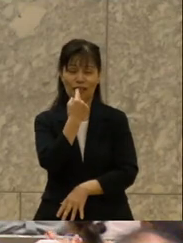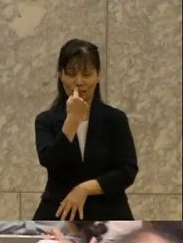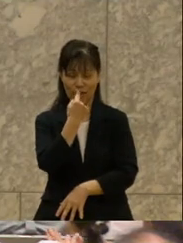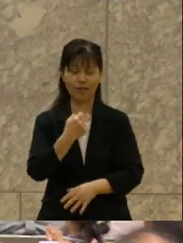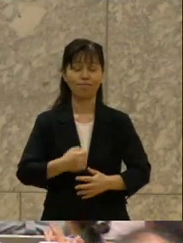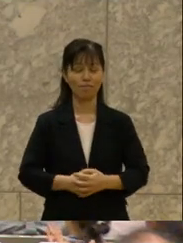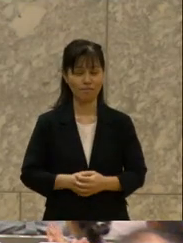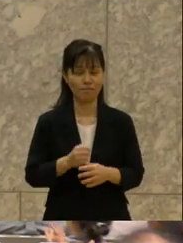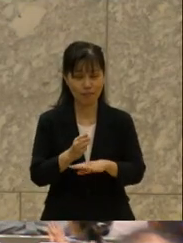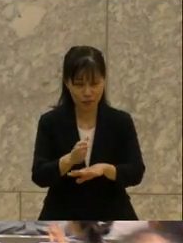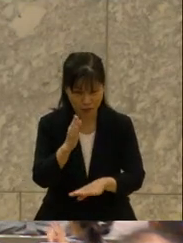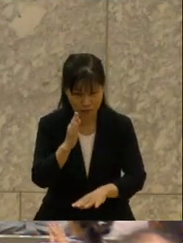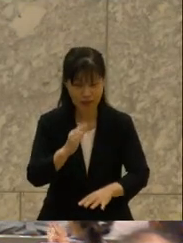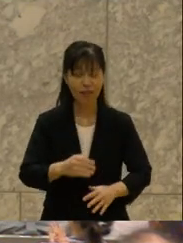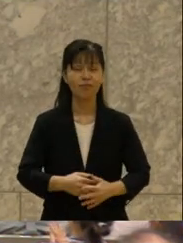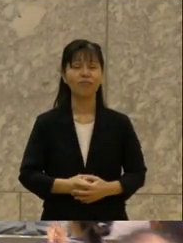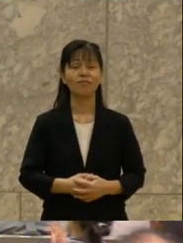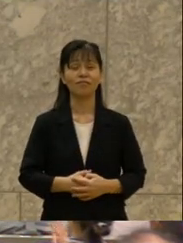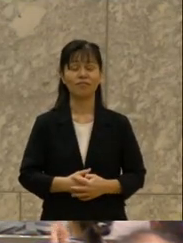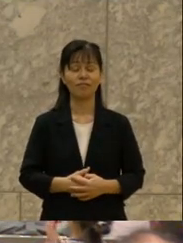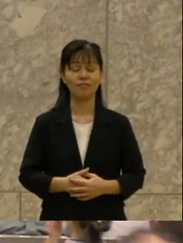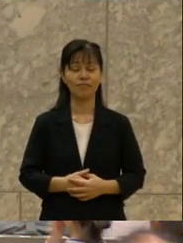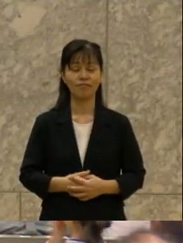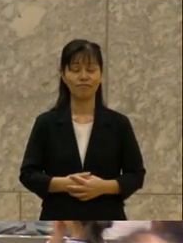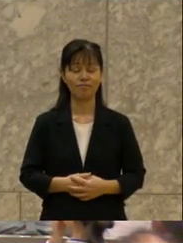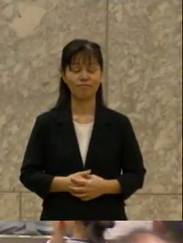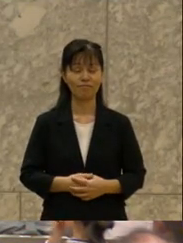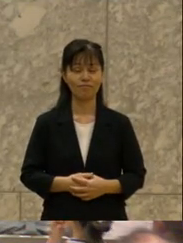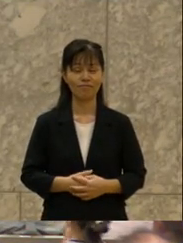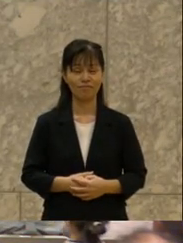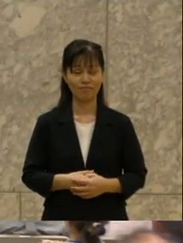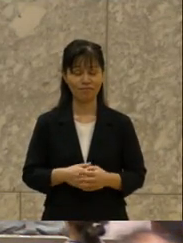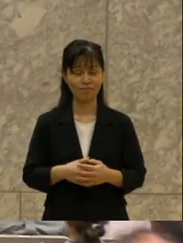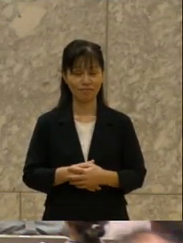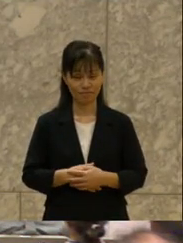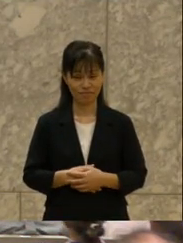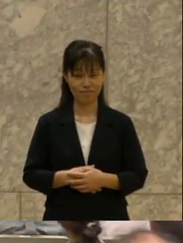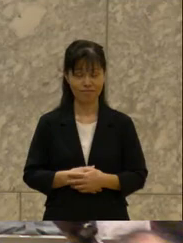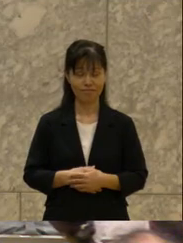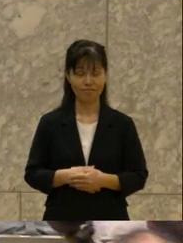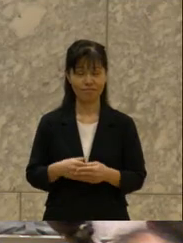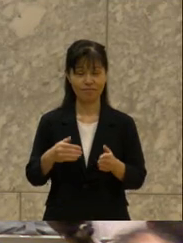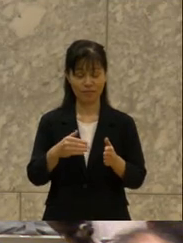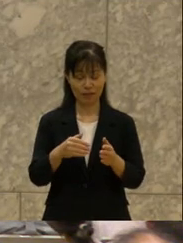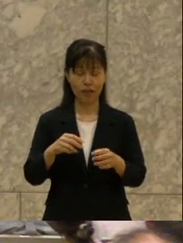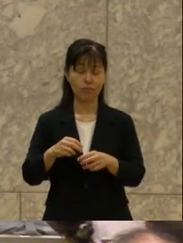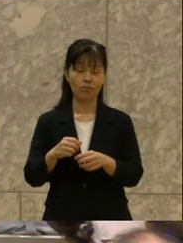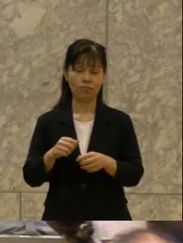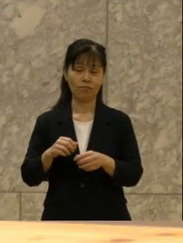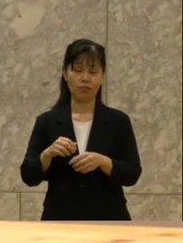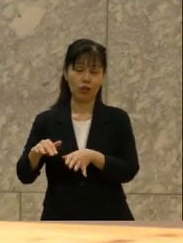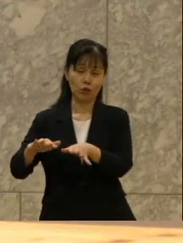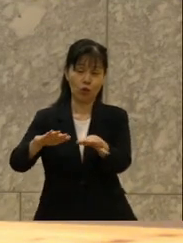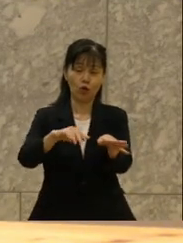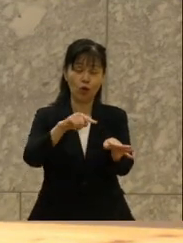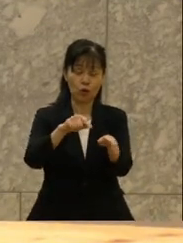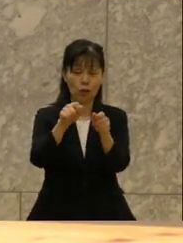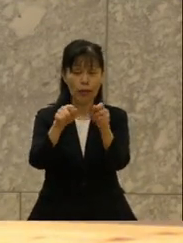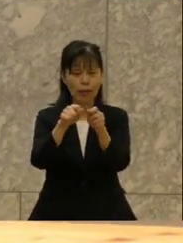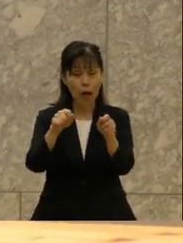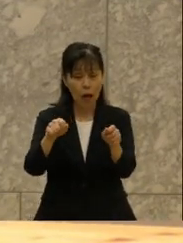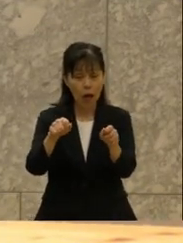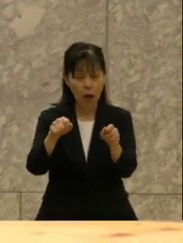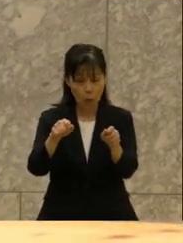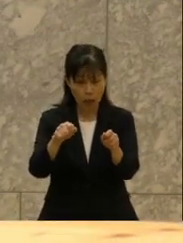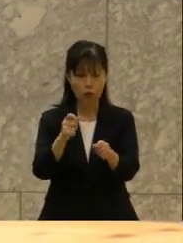どうもありがとうございますさて山本先生どうぞお願いします陸上競技の結果はですね短い